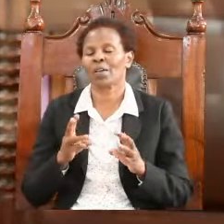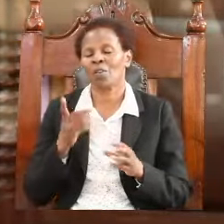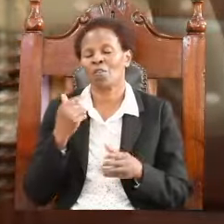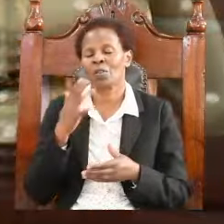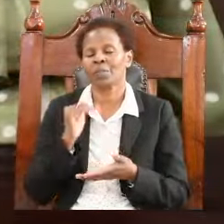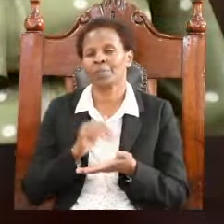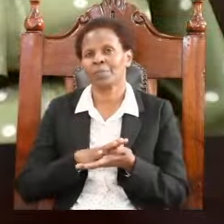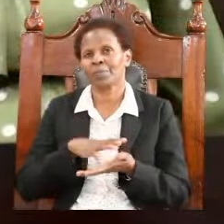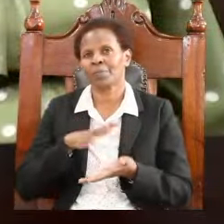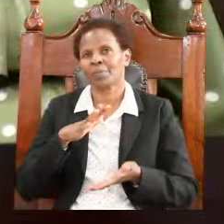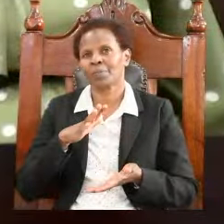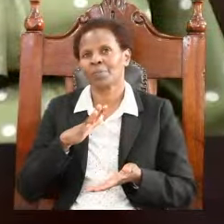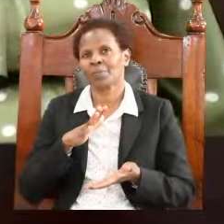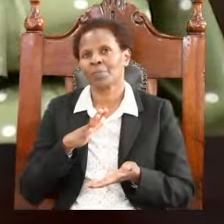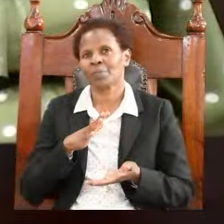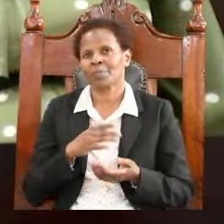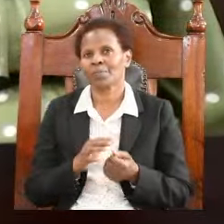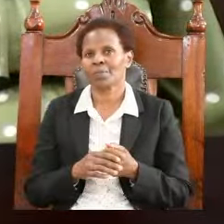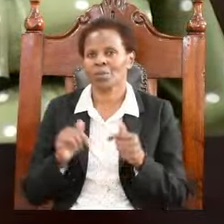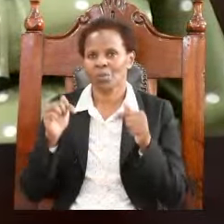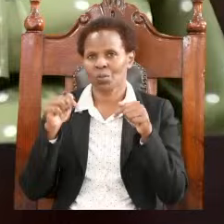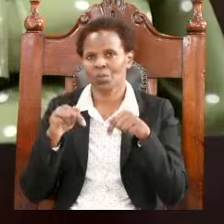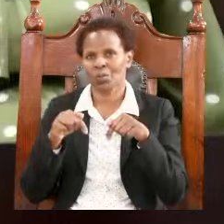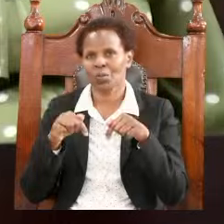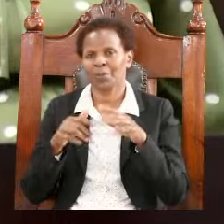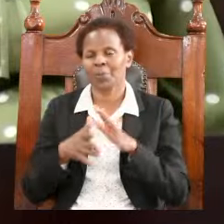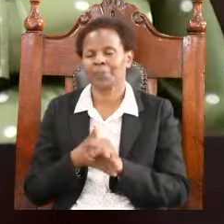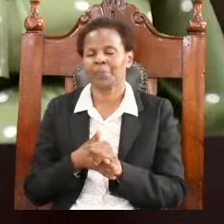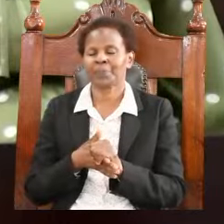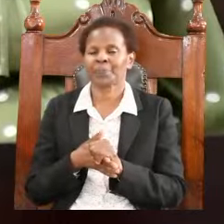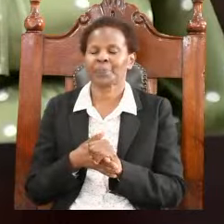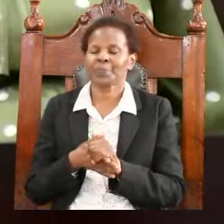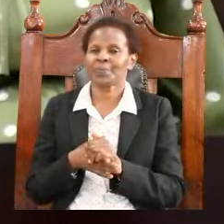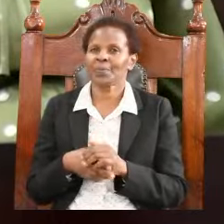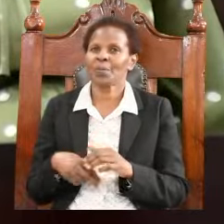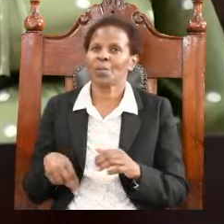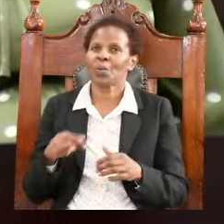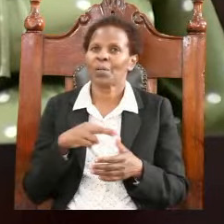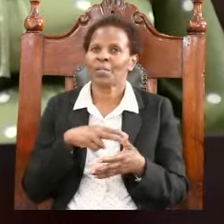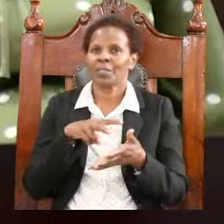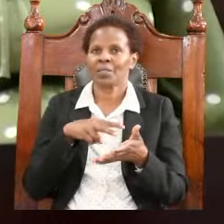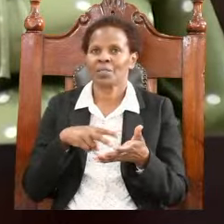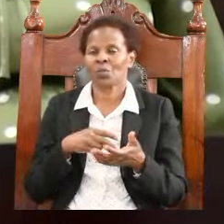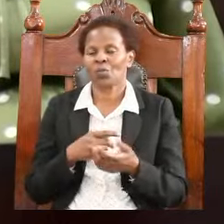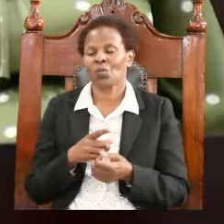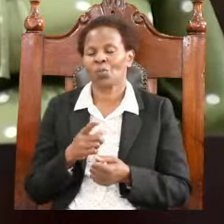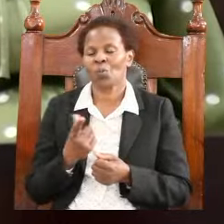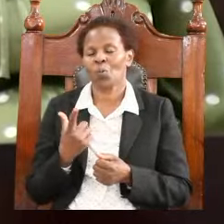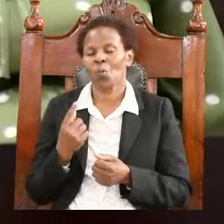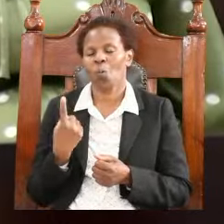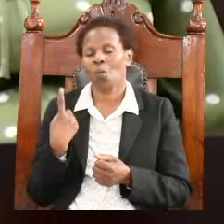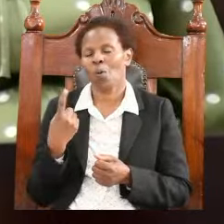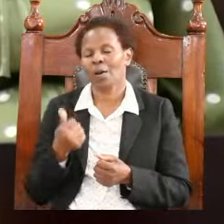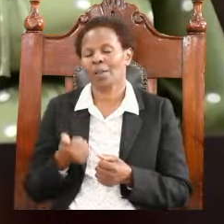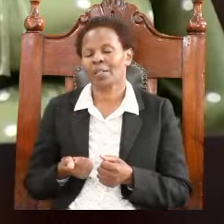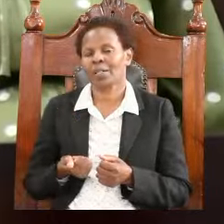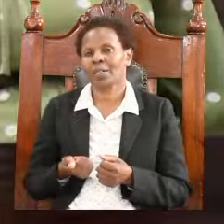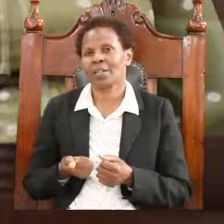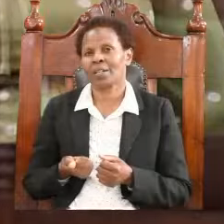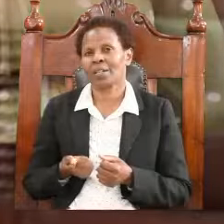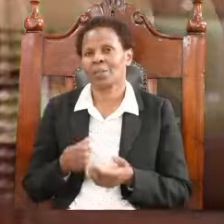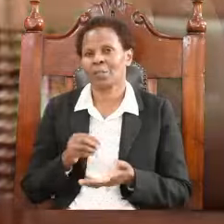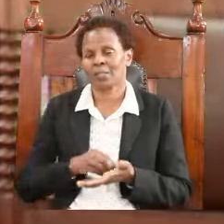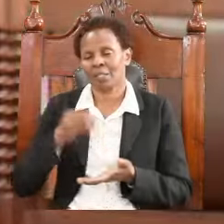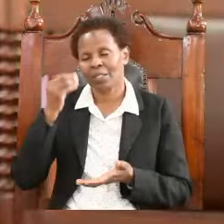egocithie na muthenya wa muthi ni tuguthoma rugano rwa muiritu umwe na ni twathomerwo na twirute